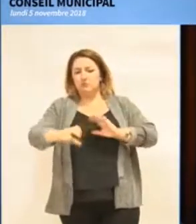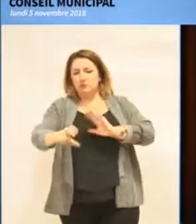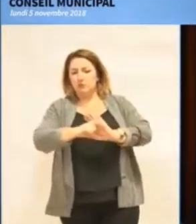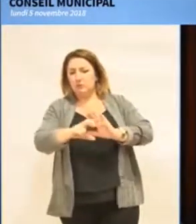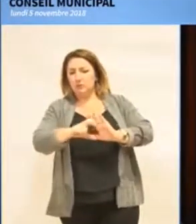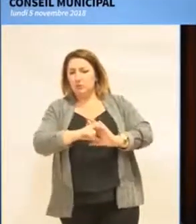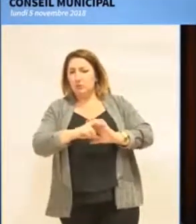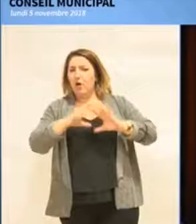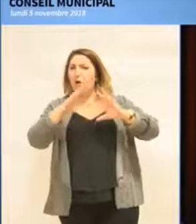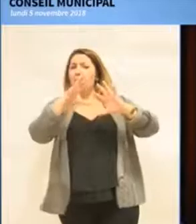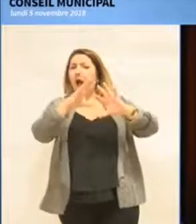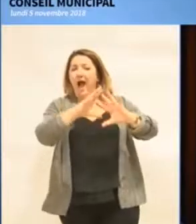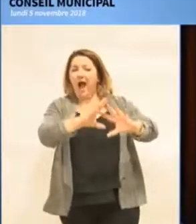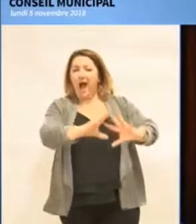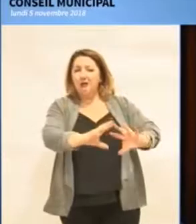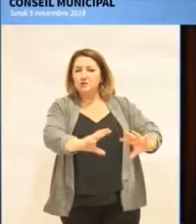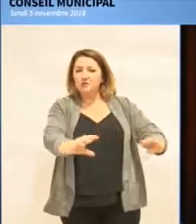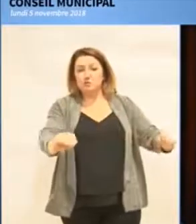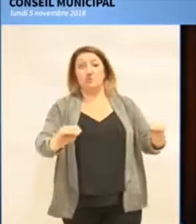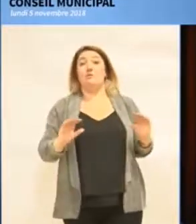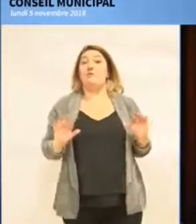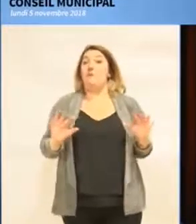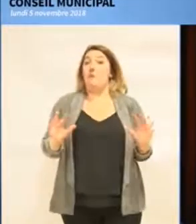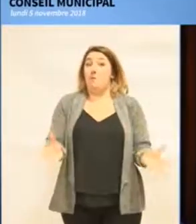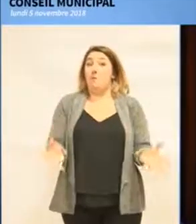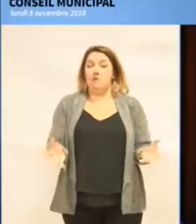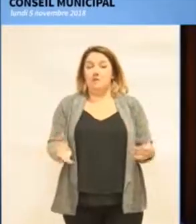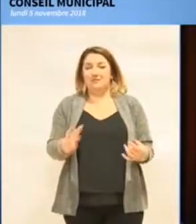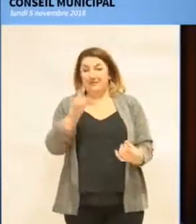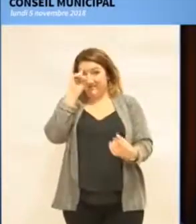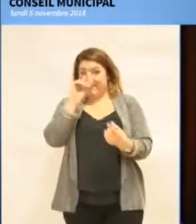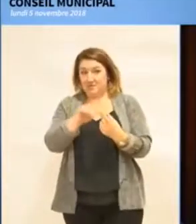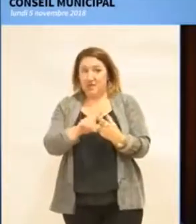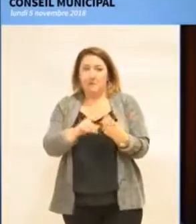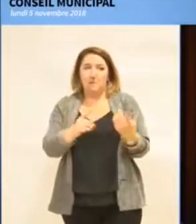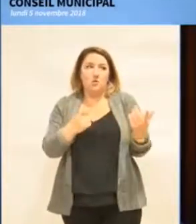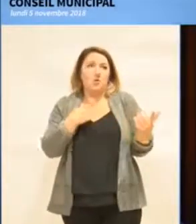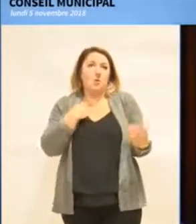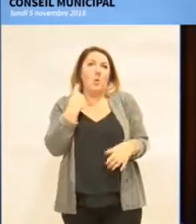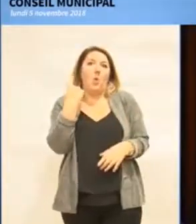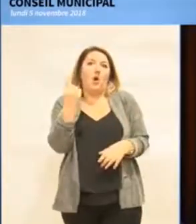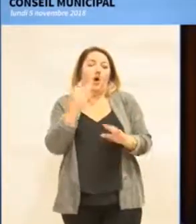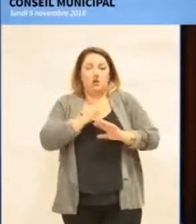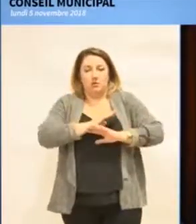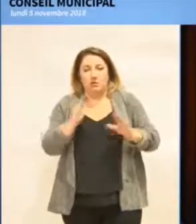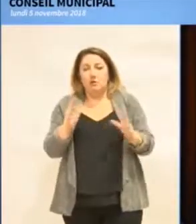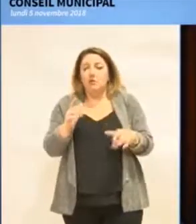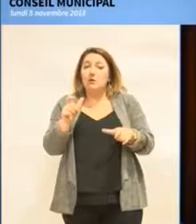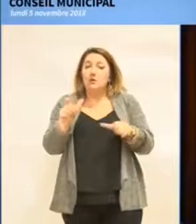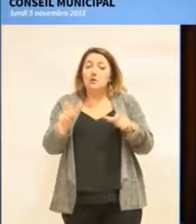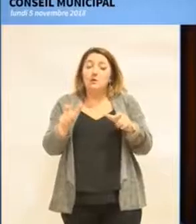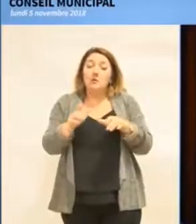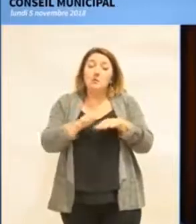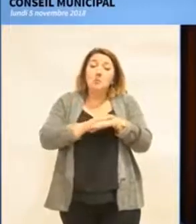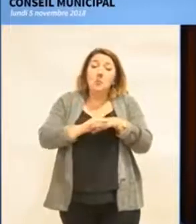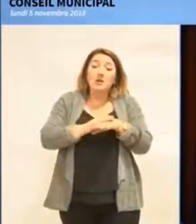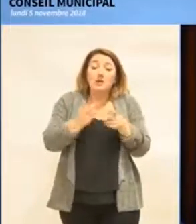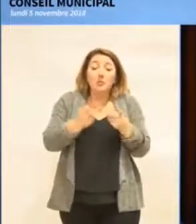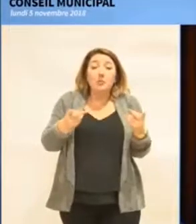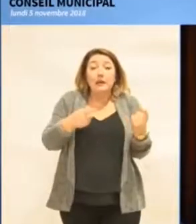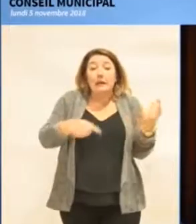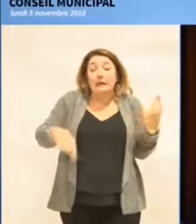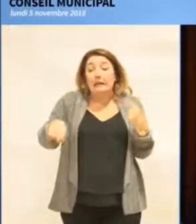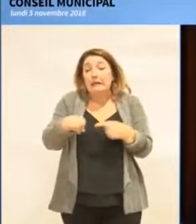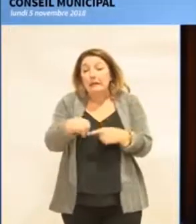surtout rassurés sur un point. Des politiques publiques sont mises en place par l'ensemble des partenaires sur ce territoire. Elles ne réussiront pas